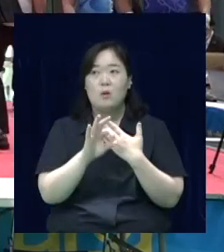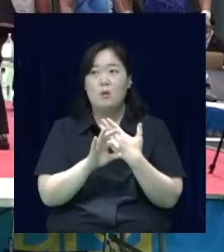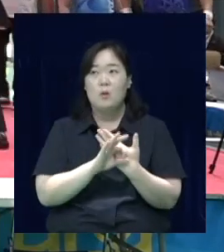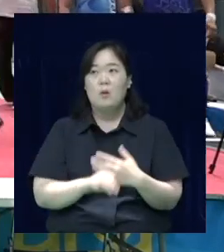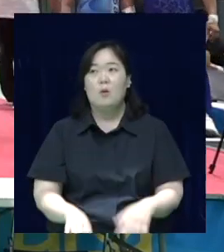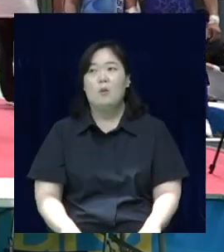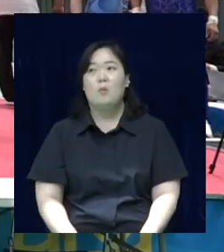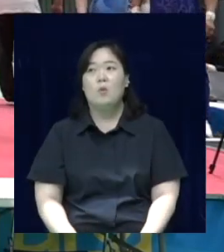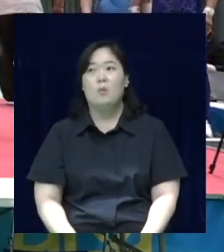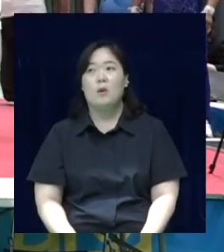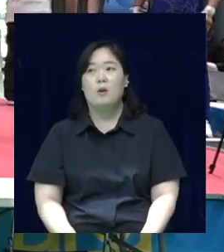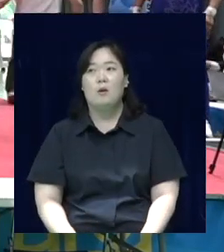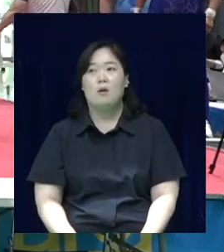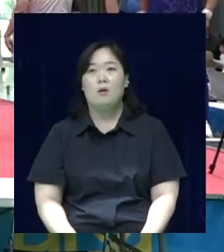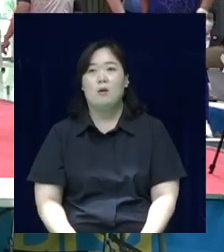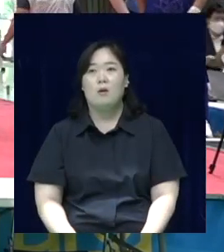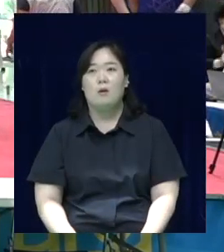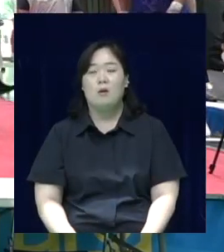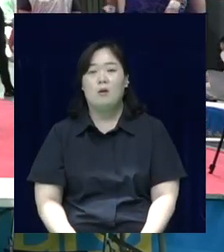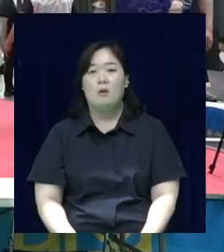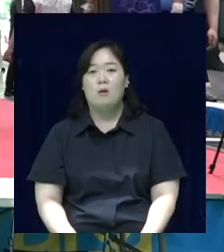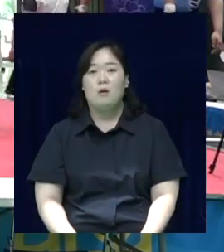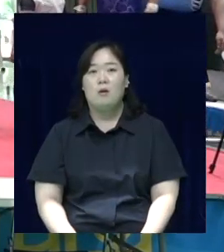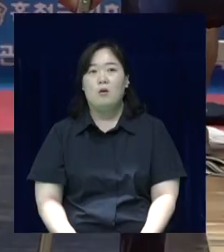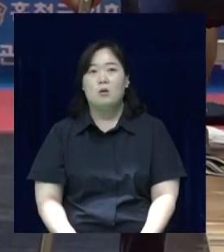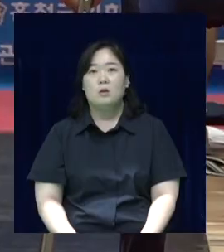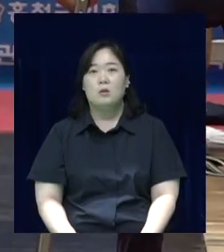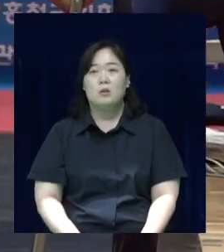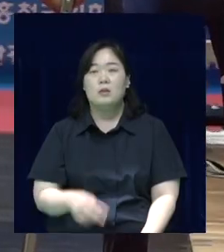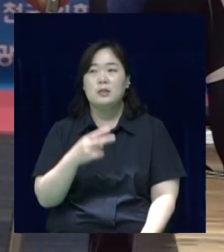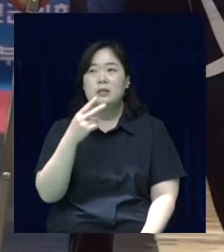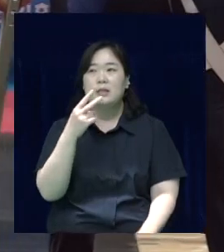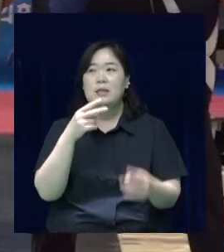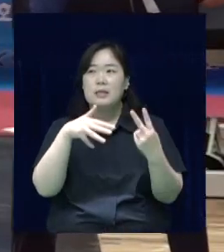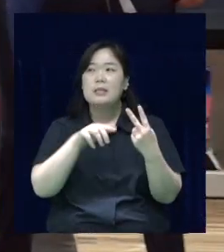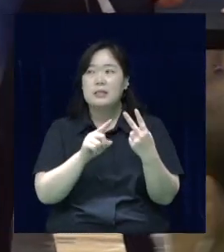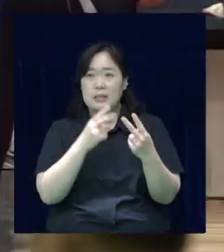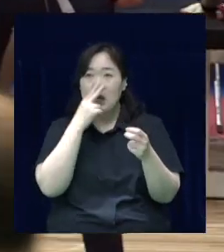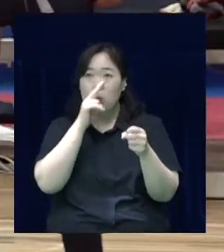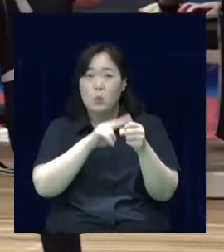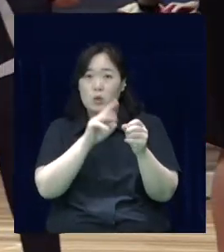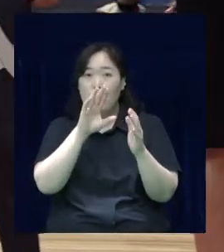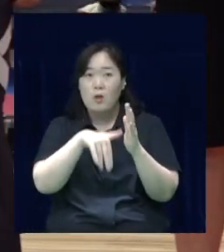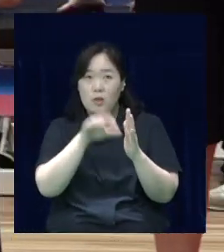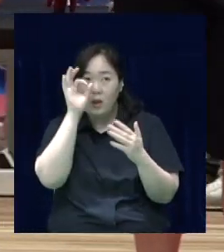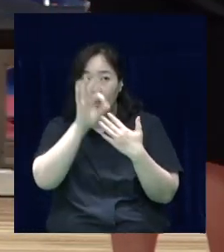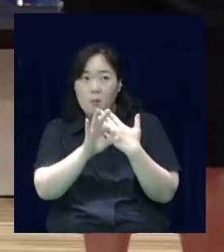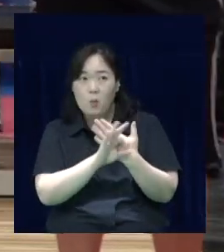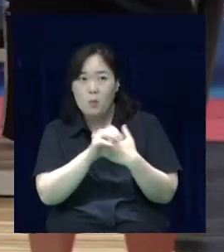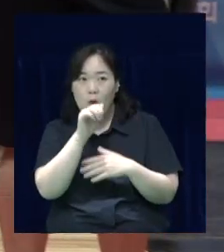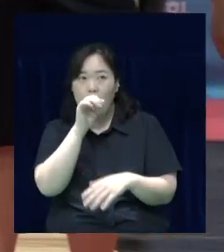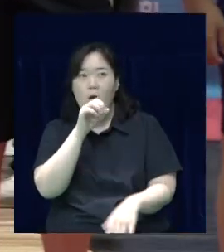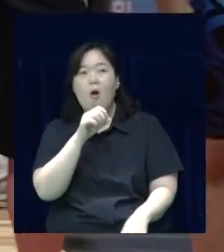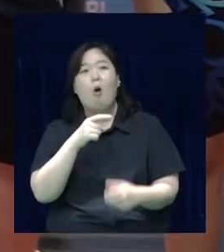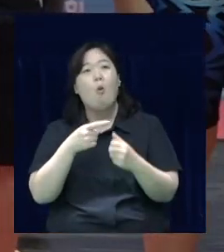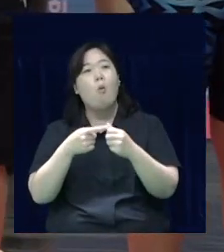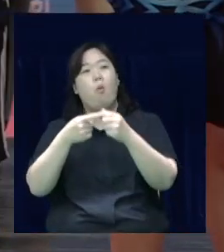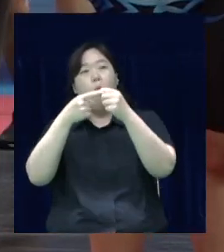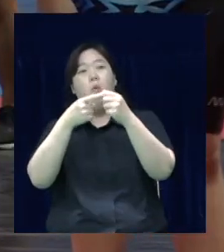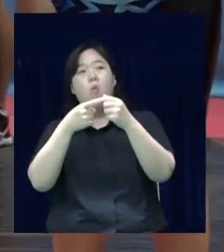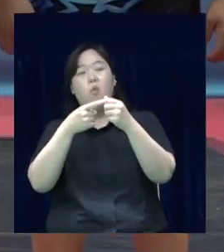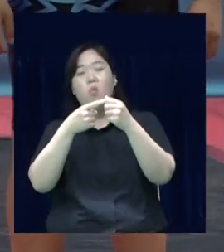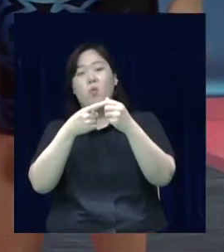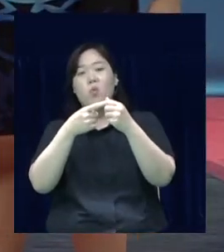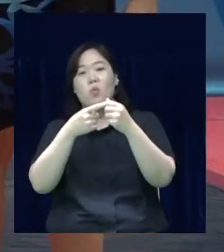61 되셨으니까 굉장히 고령이신데도 불구하고 뭐 1차 시기 기록을 보니 뭐 단연 압도적으로 우승이 점쳐지는 그런 기록을